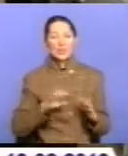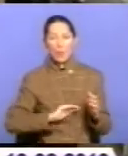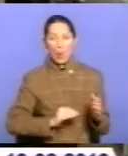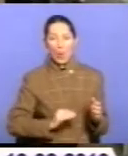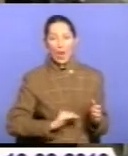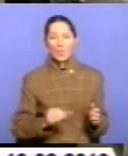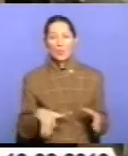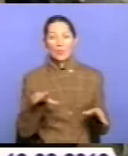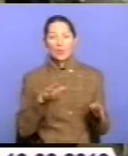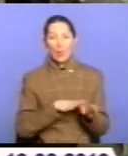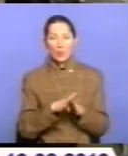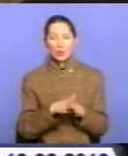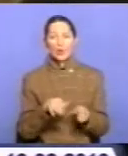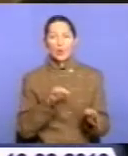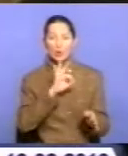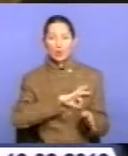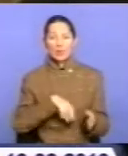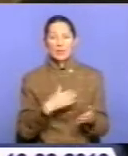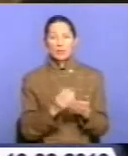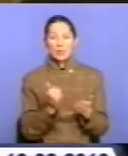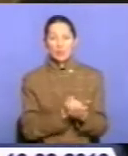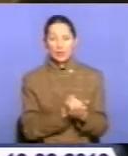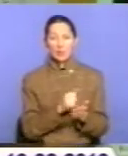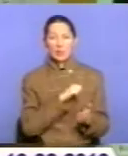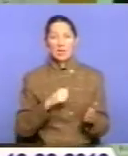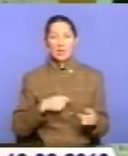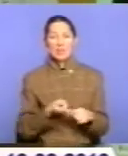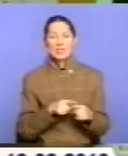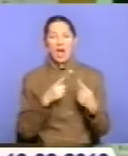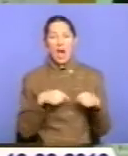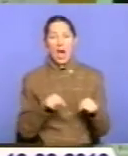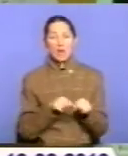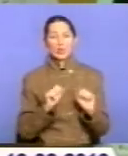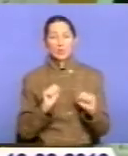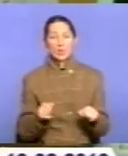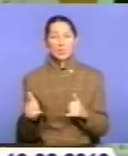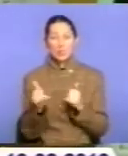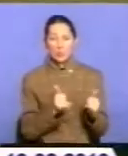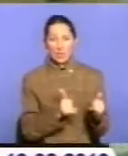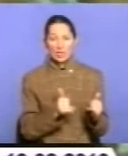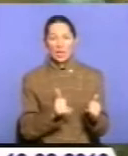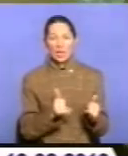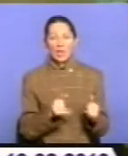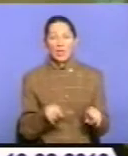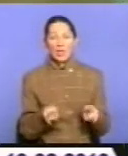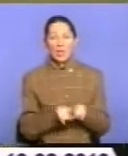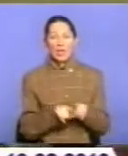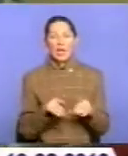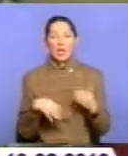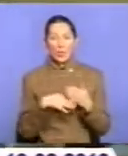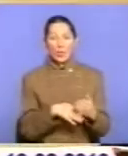свій потенціал. Однак саме інформаційна галузь здатна забезпечити зростання експертного потенціалу та сприяти змінам у структурі вітчизняної